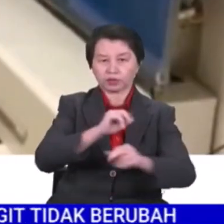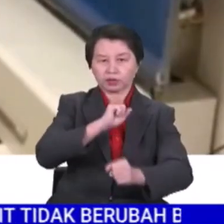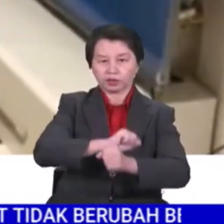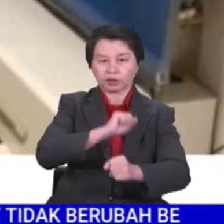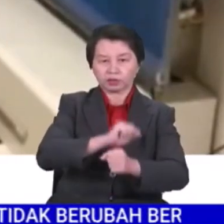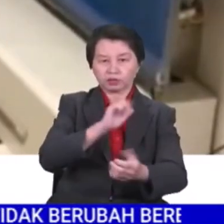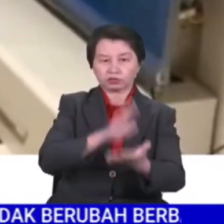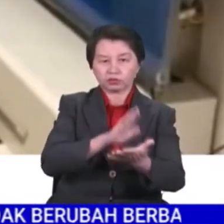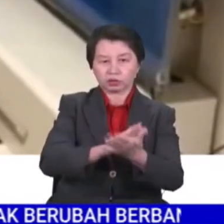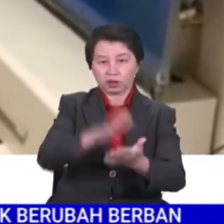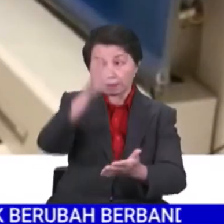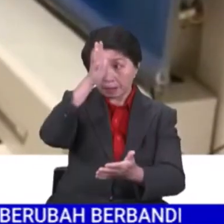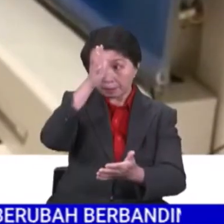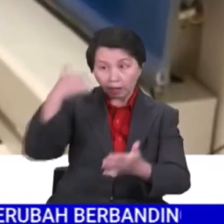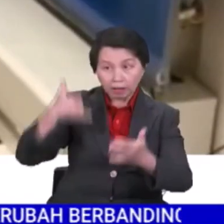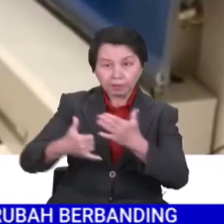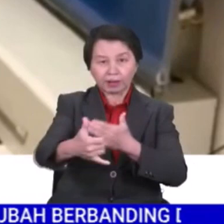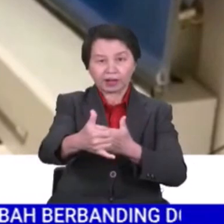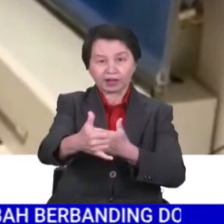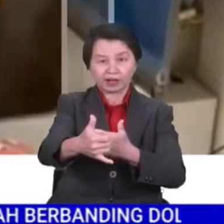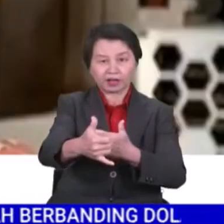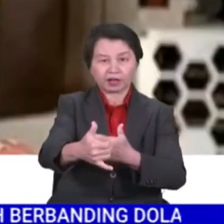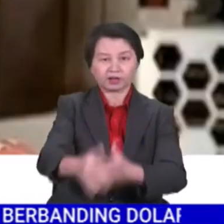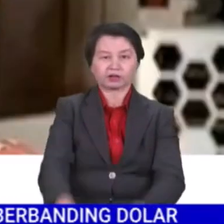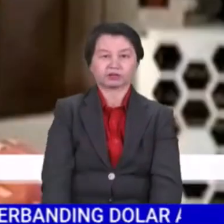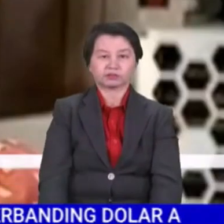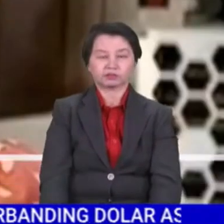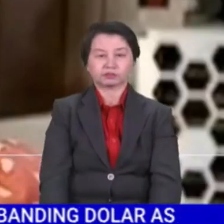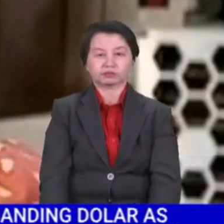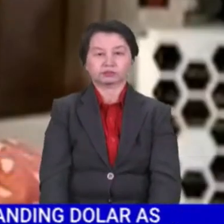kerja sekolah ketika bapanya masuk melintasi ruang tamu.